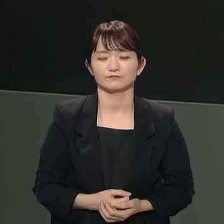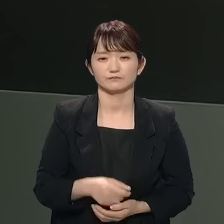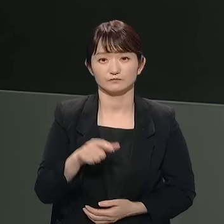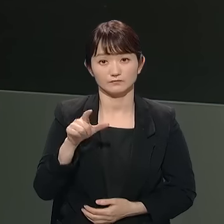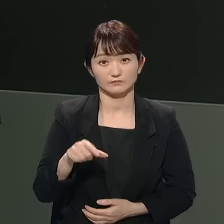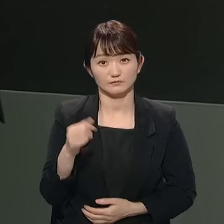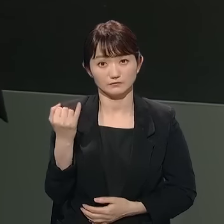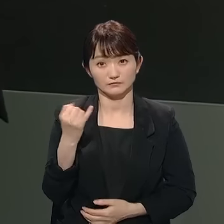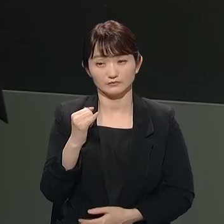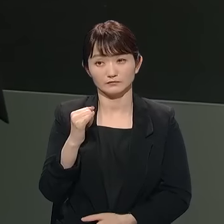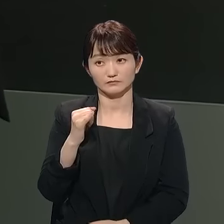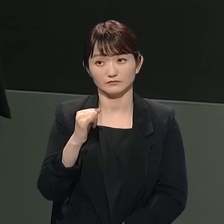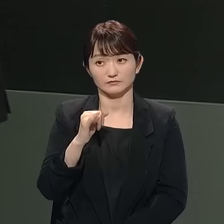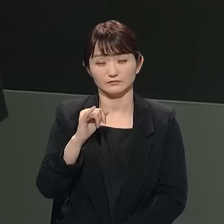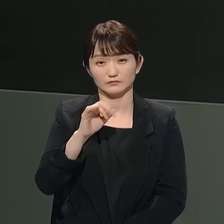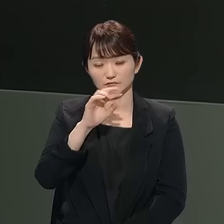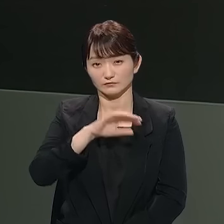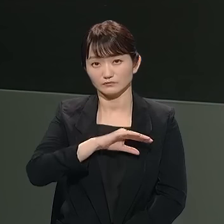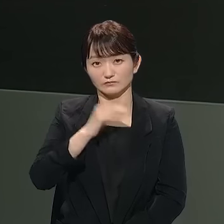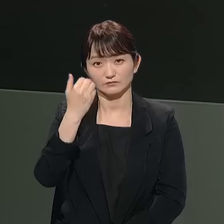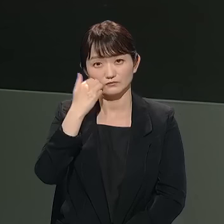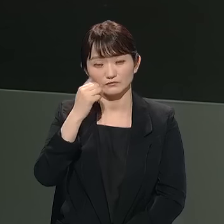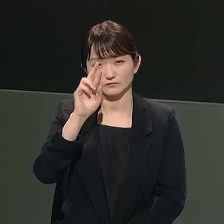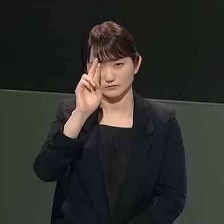센 언니 박세리 울었답니다. 하루 종일